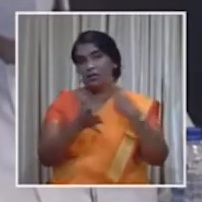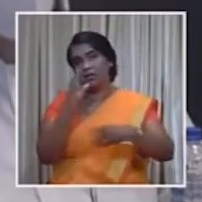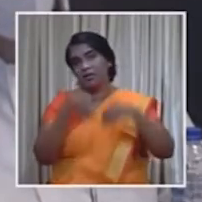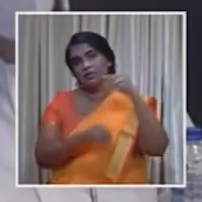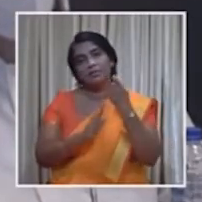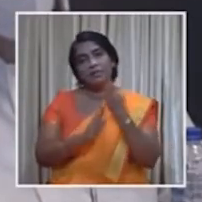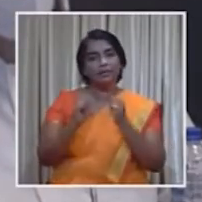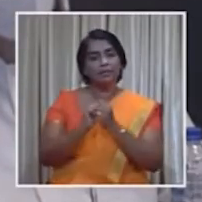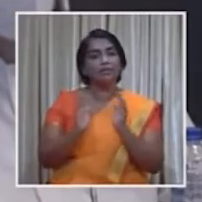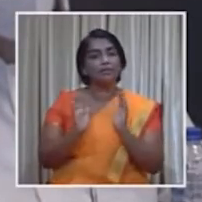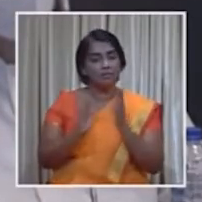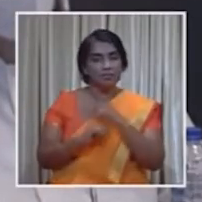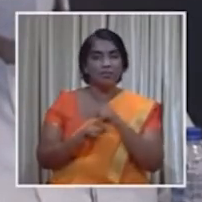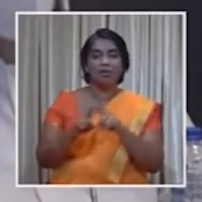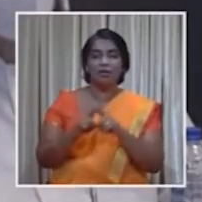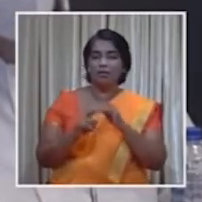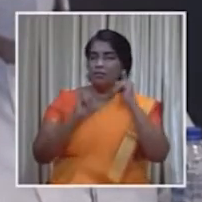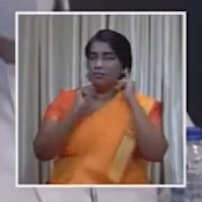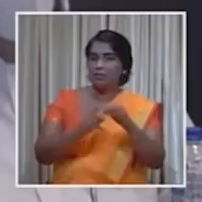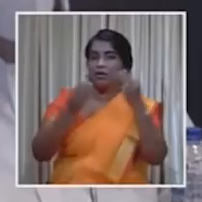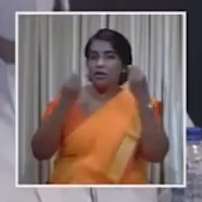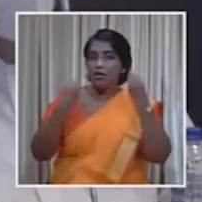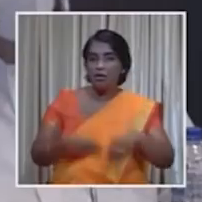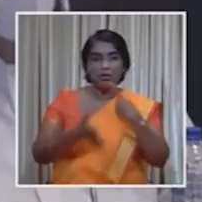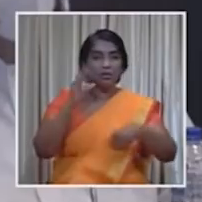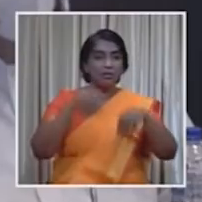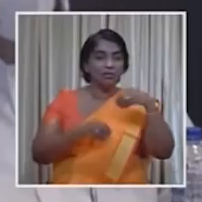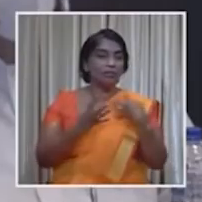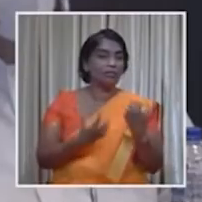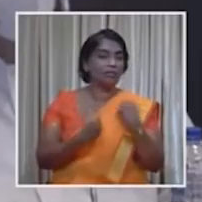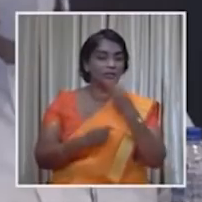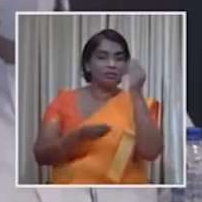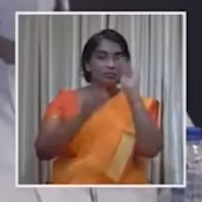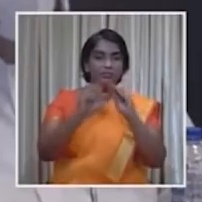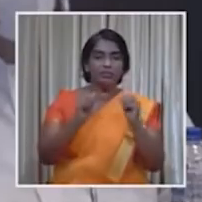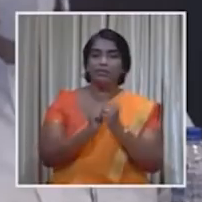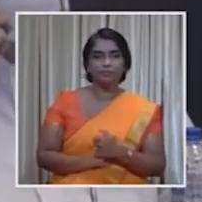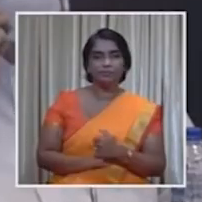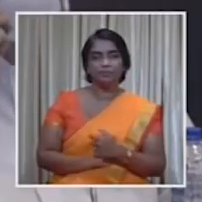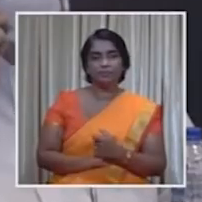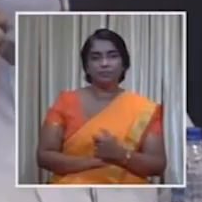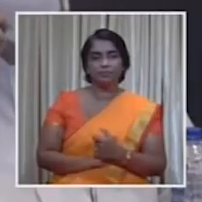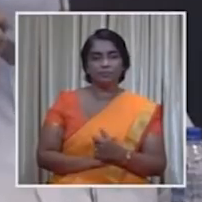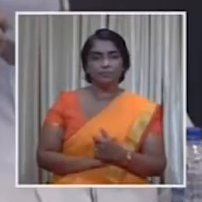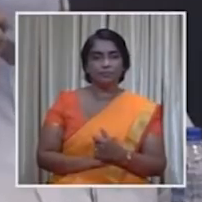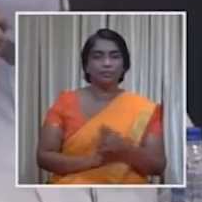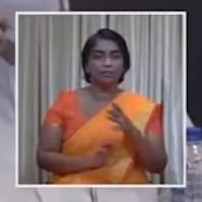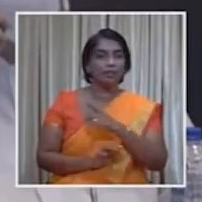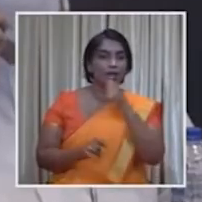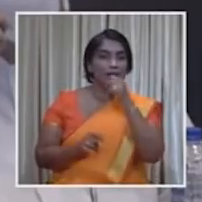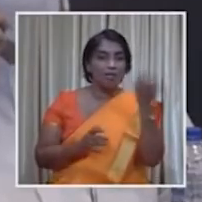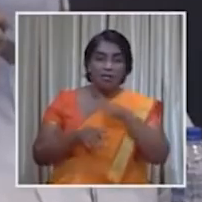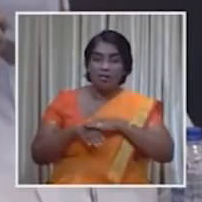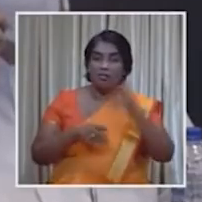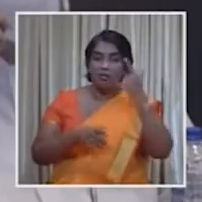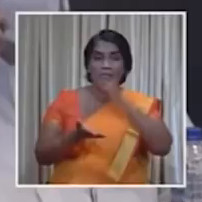ප්‍රත්‍ය ක්‍රියාත්මක කරලා අන්ත විදියට පරදින්න යන ඡන්ද බේරා ගැනීමට මේ ආයෙ වැය තුලින් උත්සාහයක් කරගෙන තියෙන බවත් අපිට පේනවා. ගල්ලතරපු පාර තාර දාන්න තාර